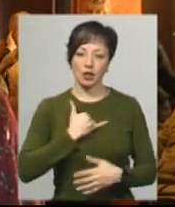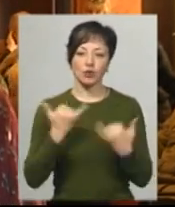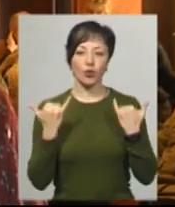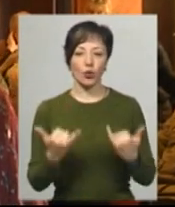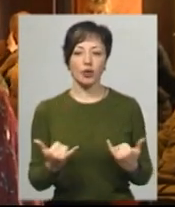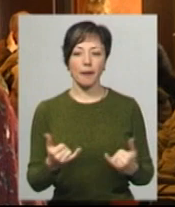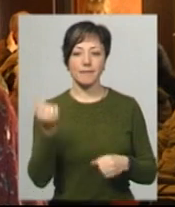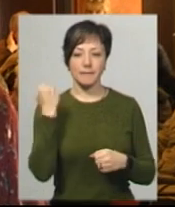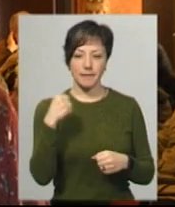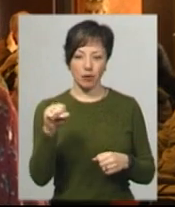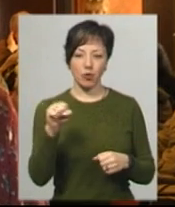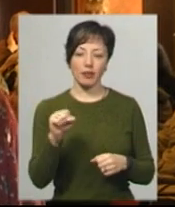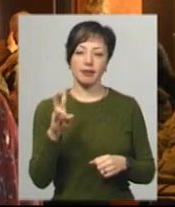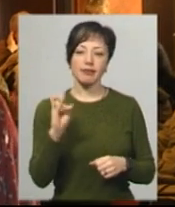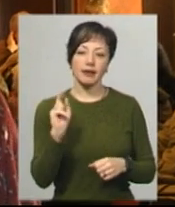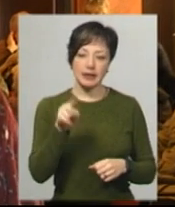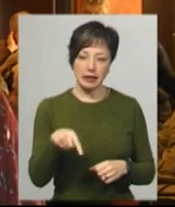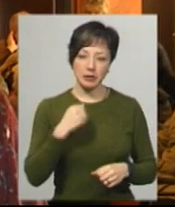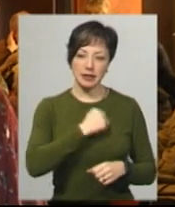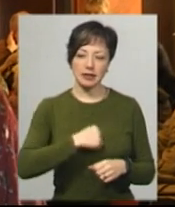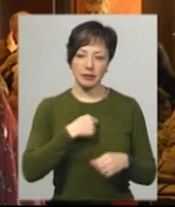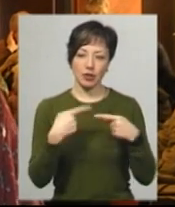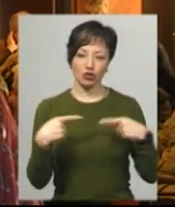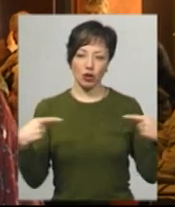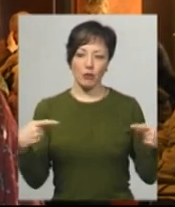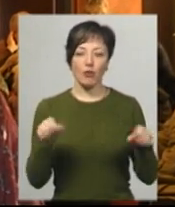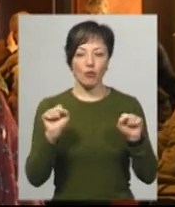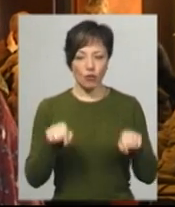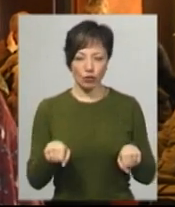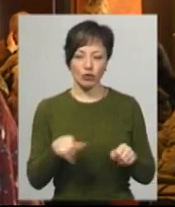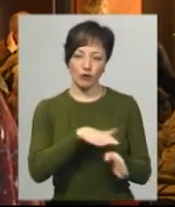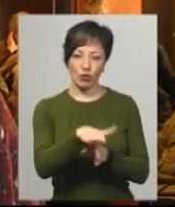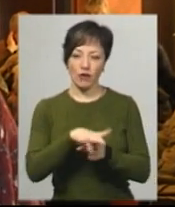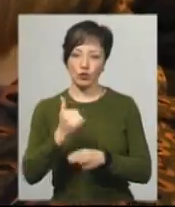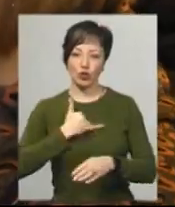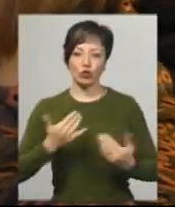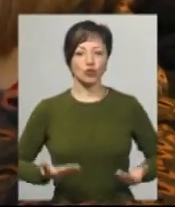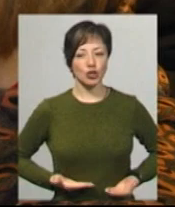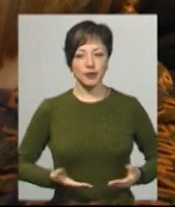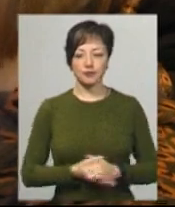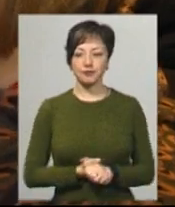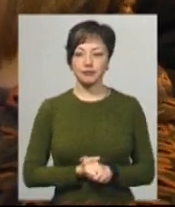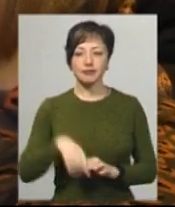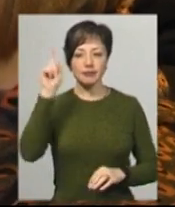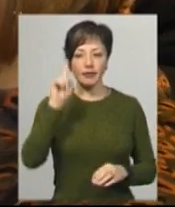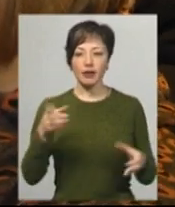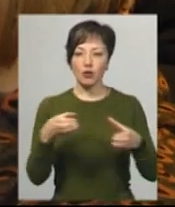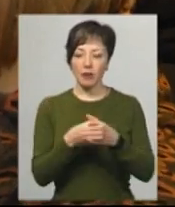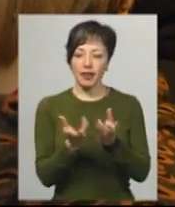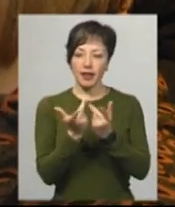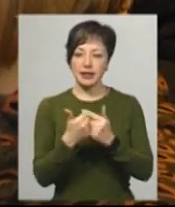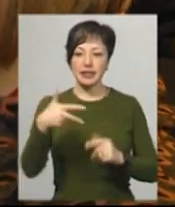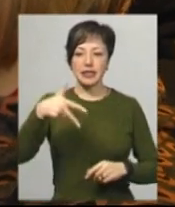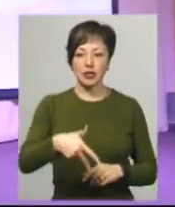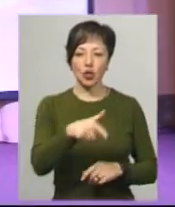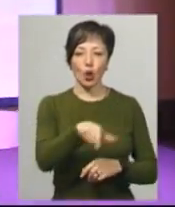сьогодні, це є побєда. Побєда над тими злими речами, які можуть відбуватися в нашому житті. Нагадаю, єврейська громада налічує